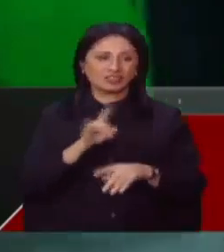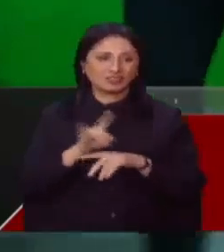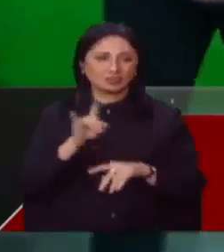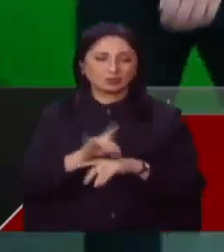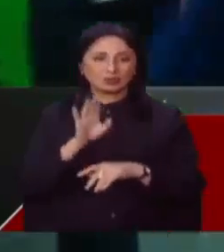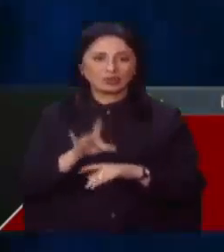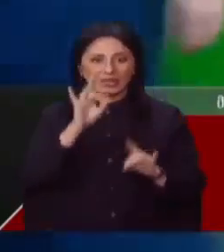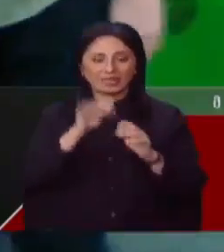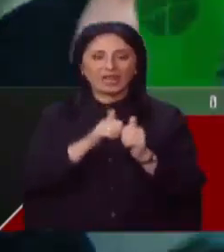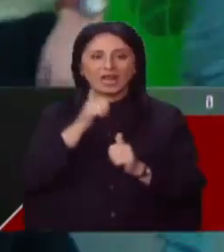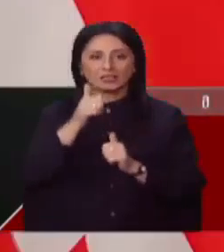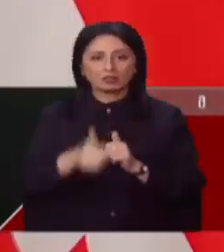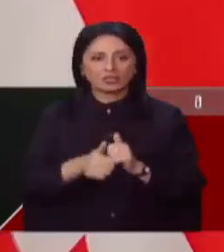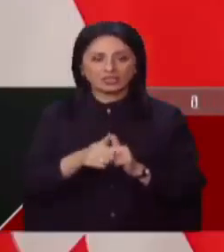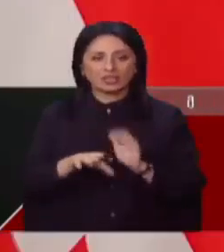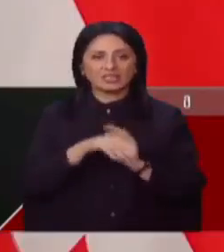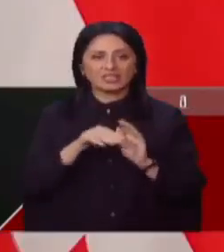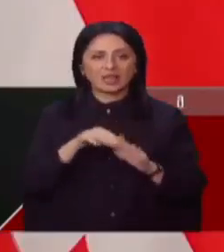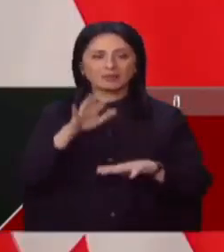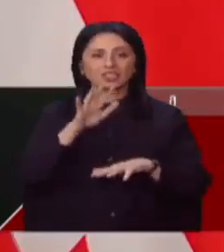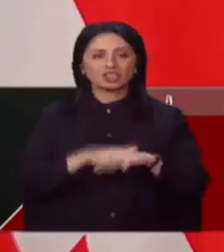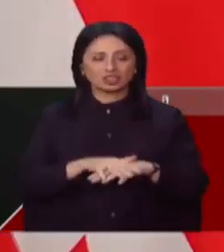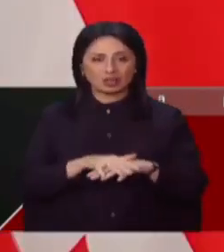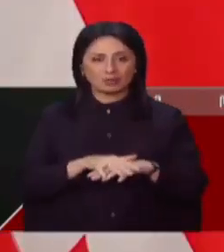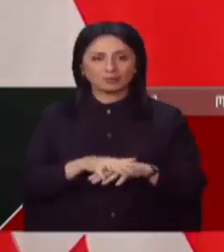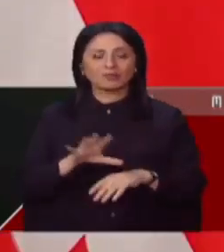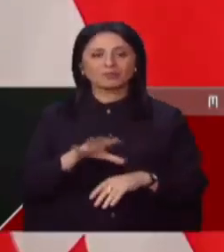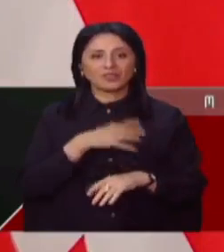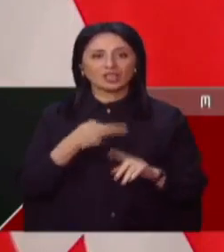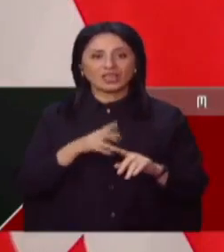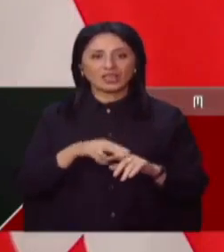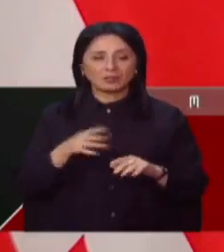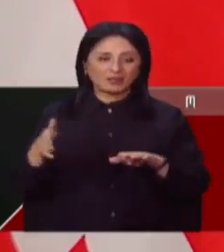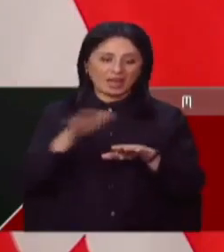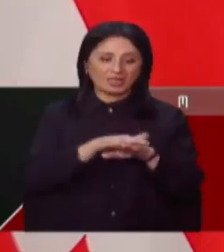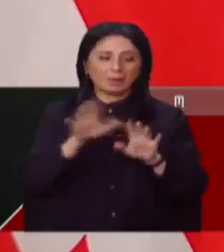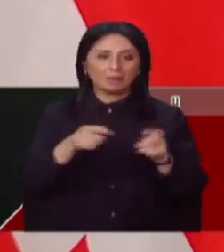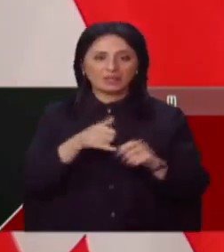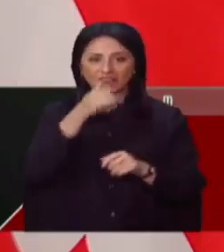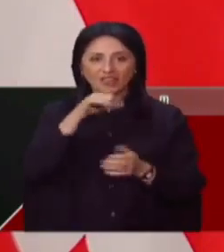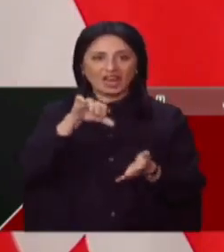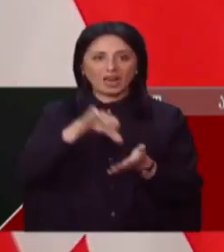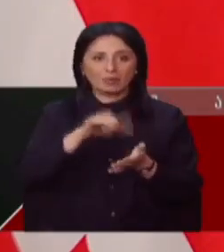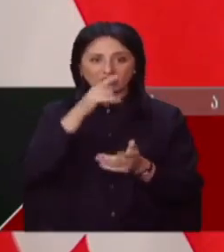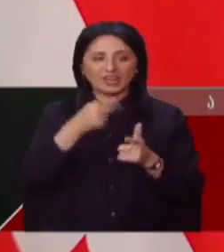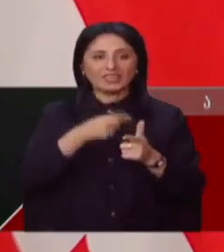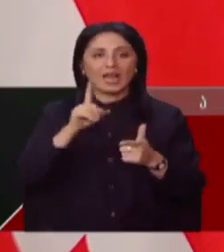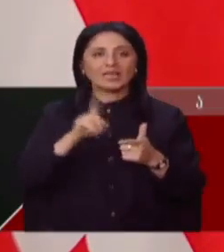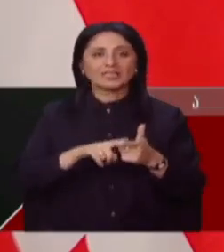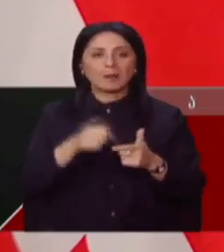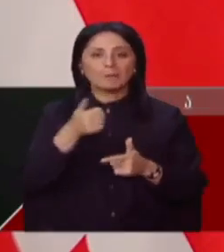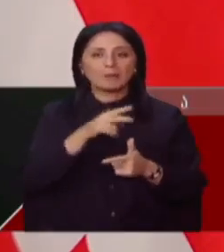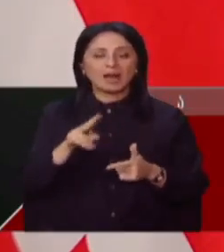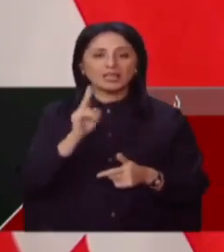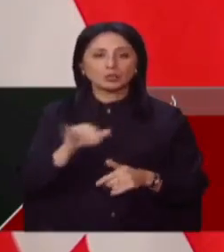ფორმალობაა. დაანონსებული საარჩევნო შტაბი იყო იმის გადასაფარად, რომ პრეზიდენტი ვერ გამოვიდა და ვერ დაასახელა